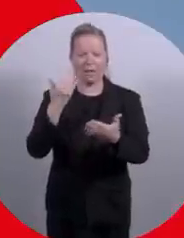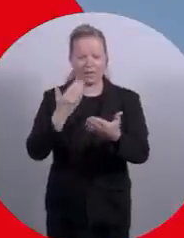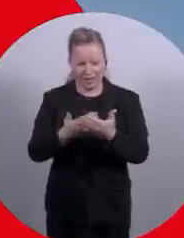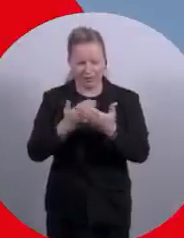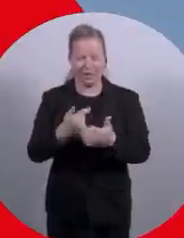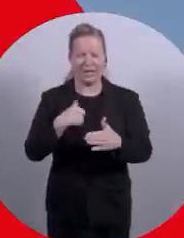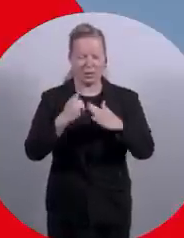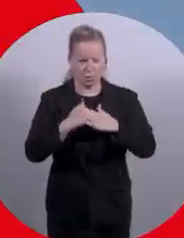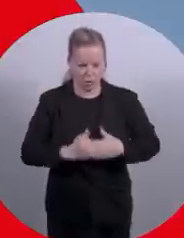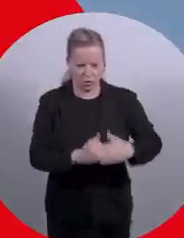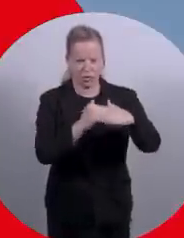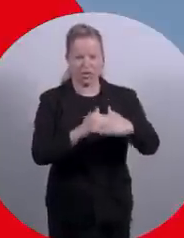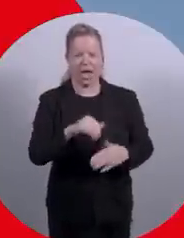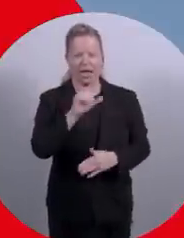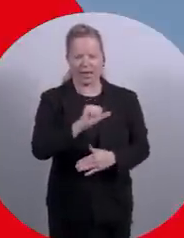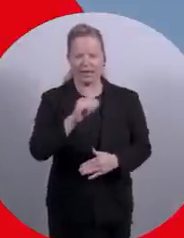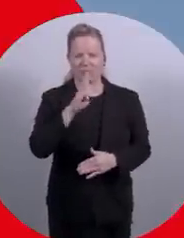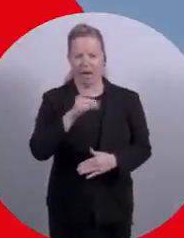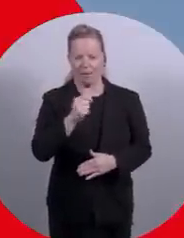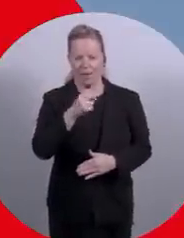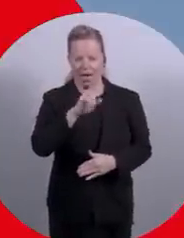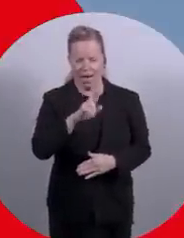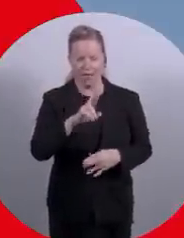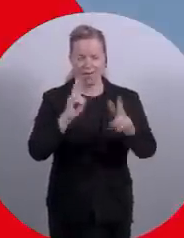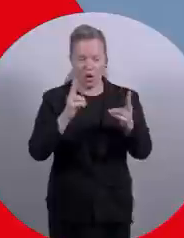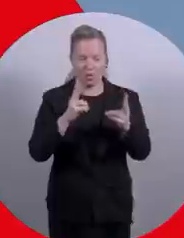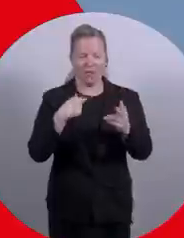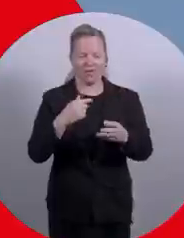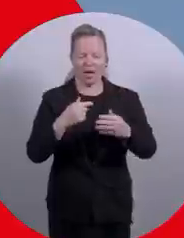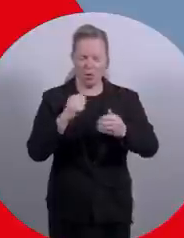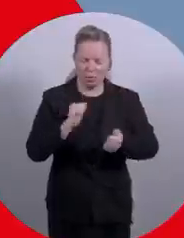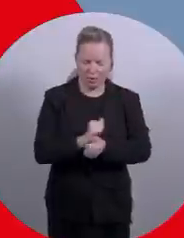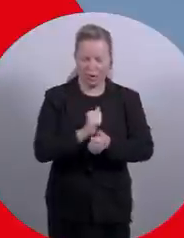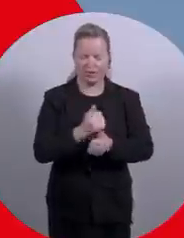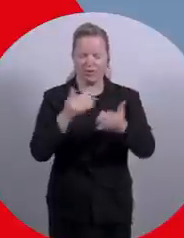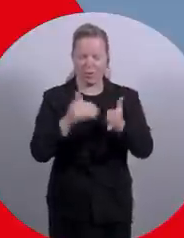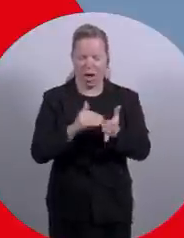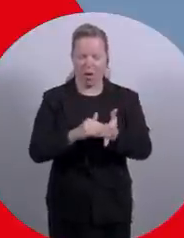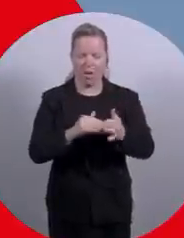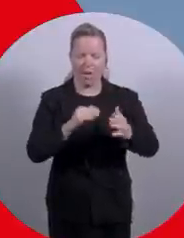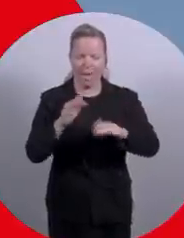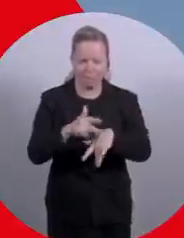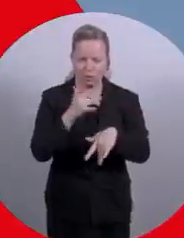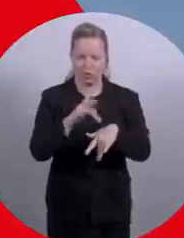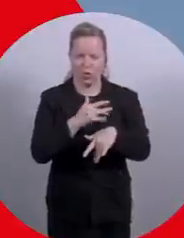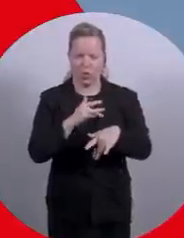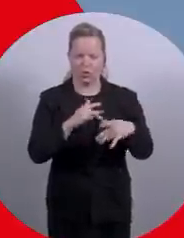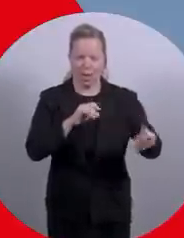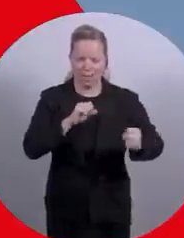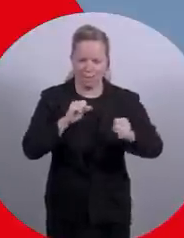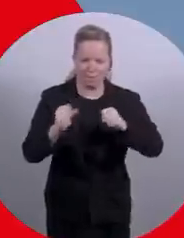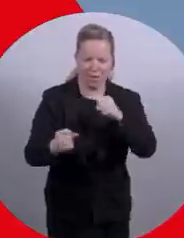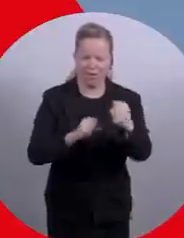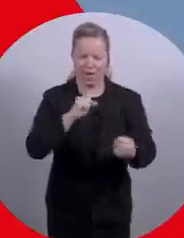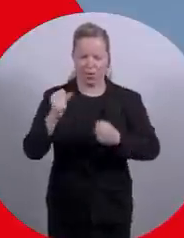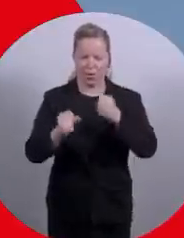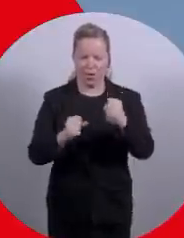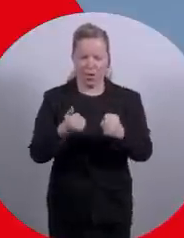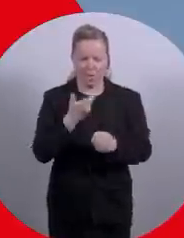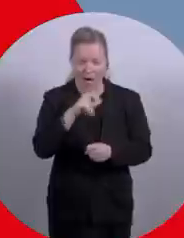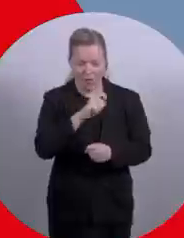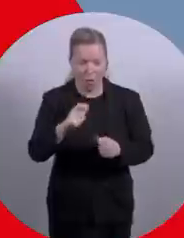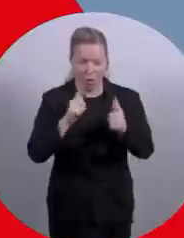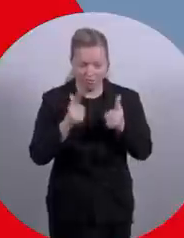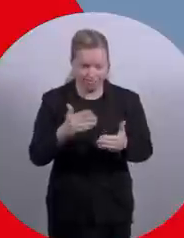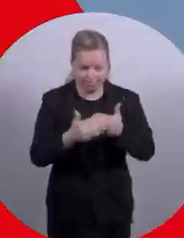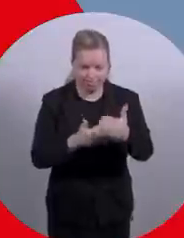Gabler weil ich davon überzeugt bin dass wir diese Emotion und diese Bewegung die hier in wenigen Wochen losgetreten wurde dass